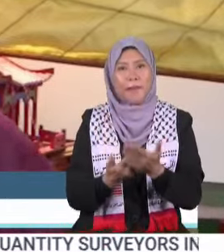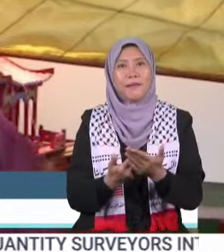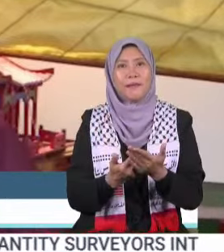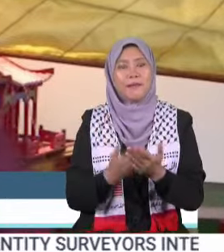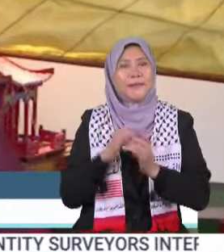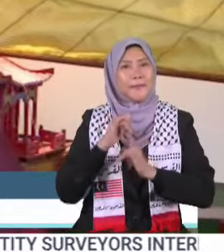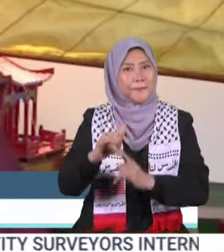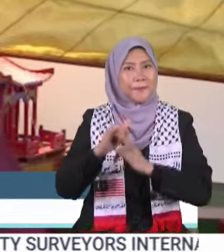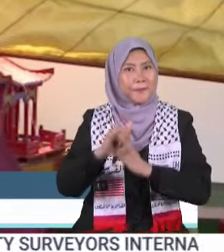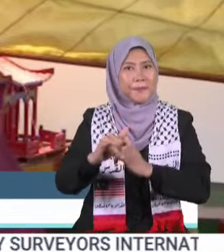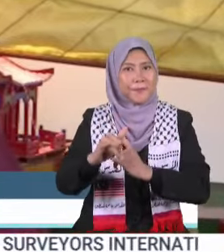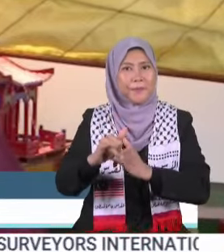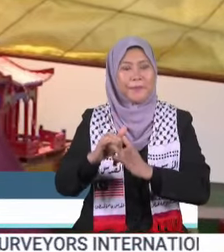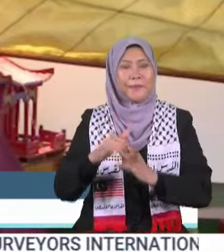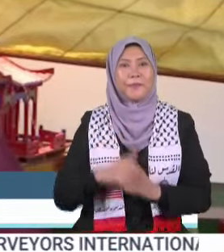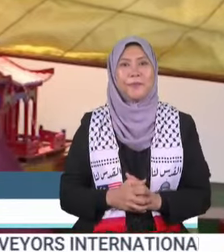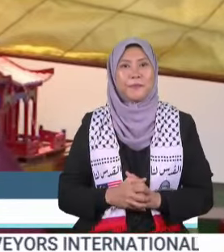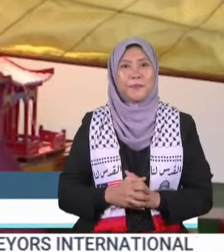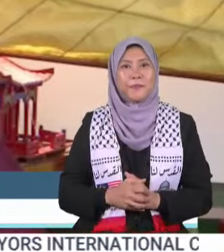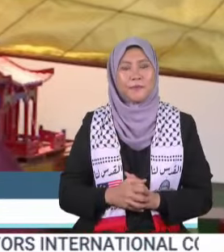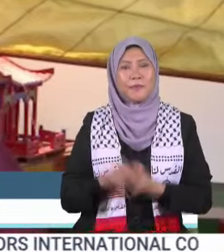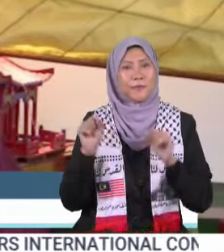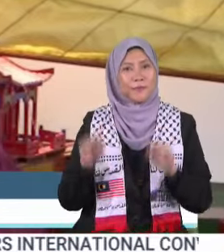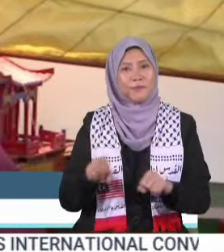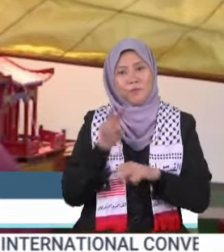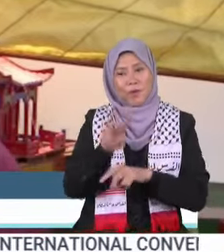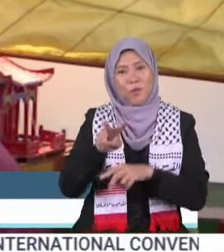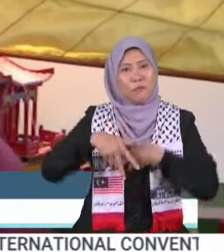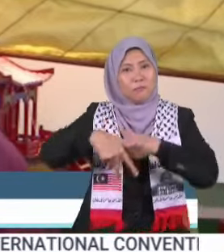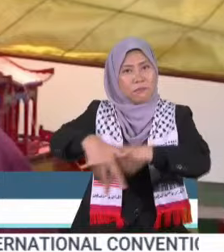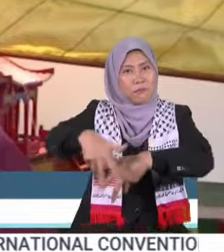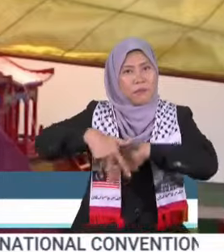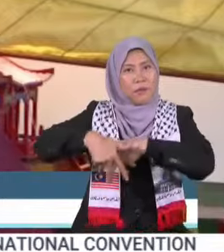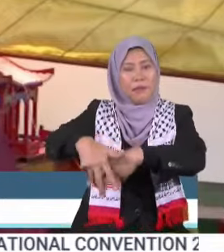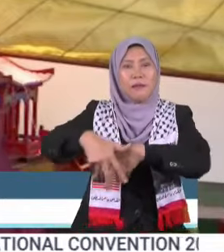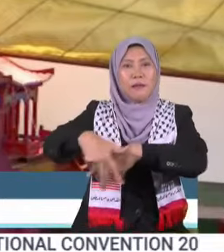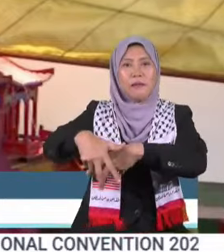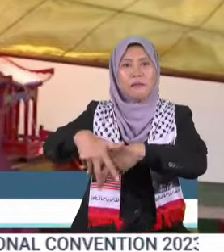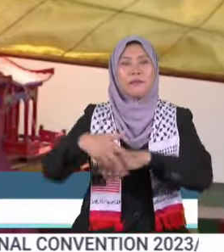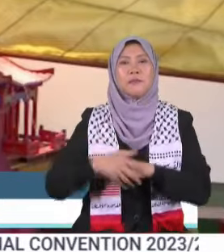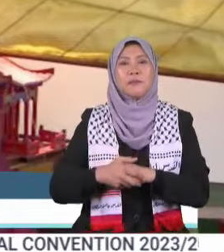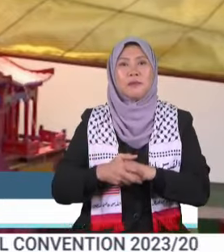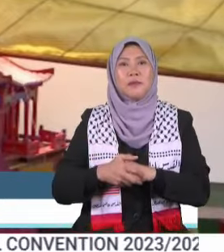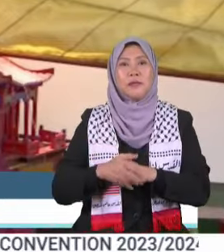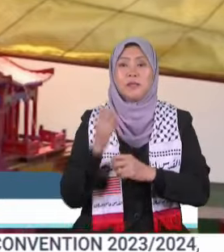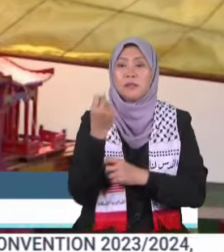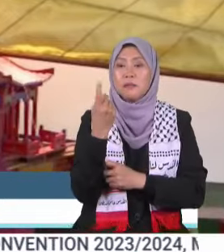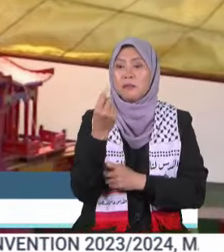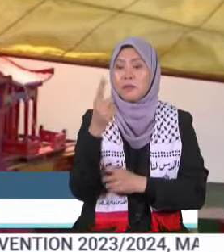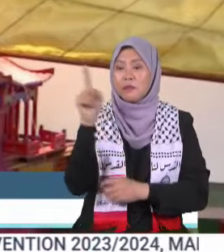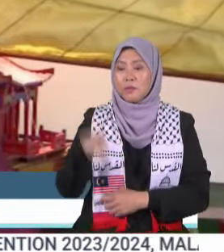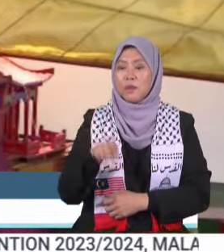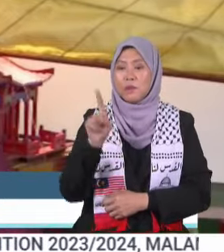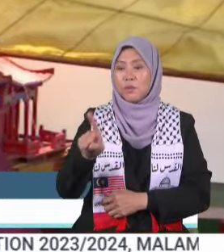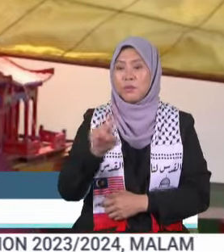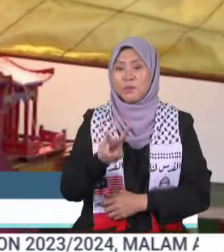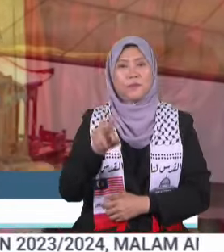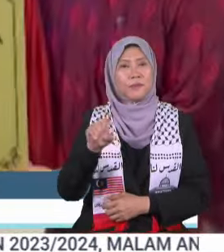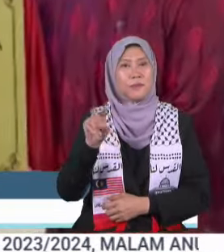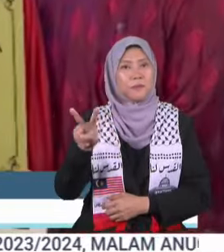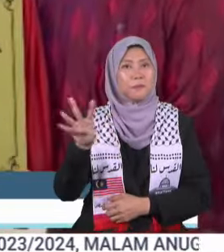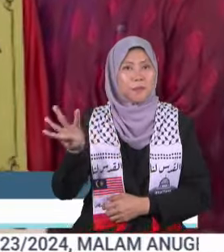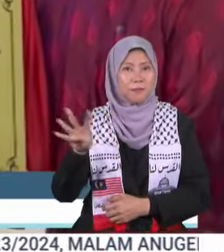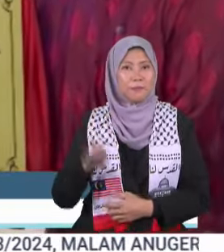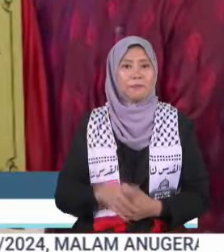ya Dan sama-samalah kita saksikan perarakan besar upacara wangkang ni pada 11 Januari 2024